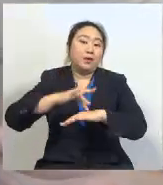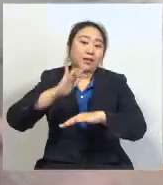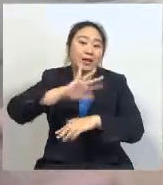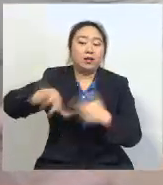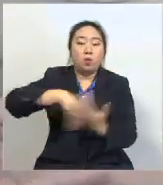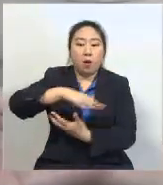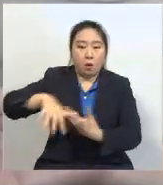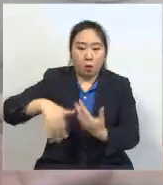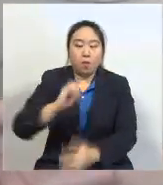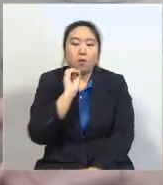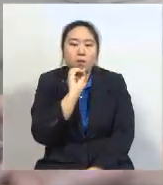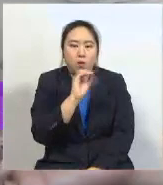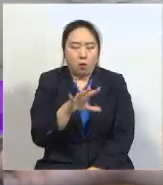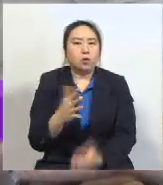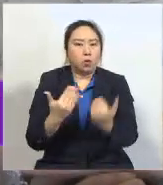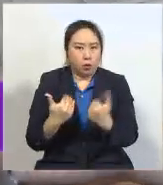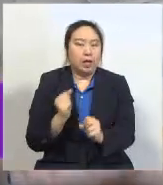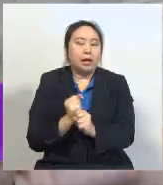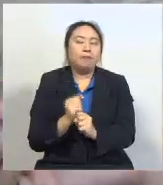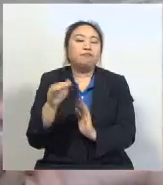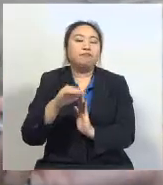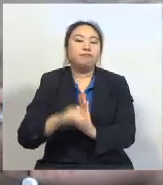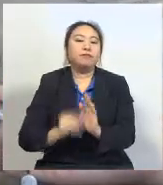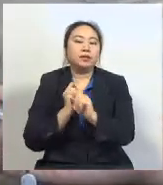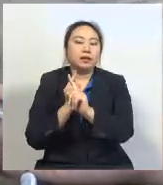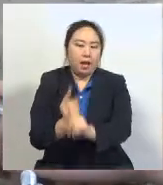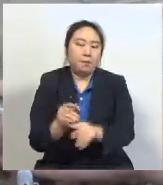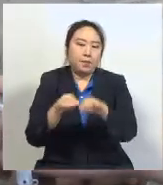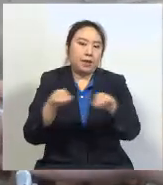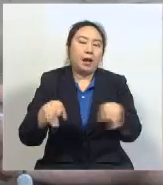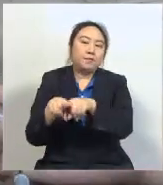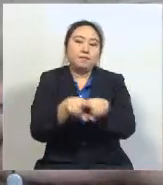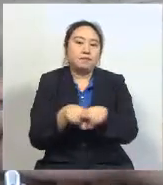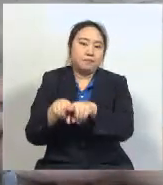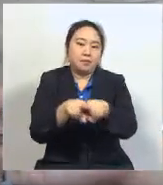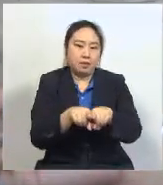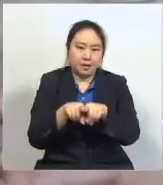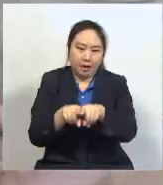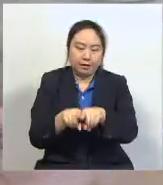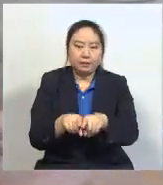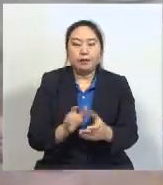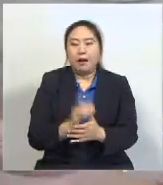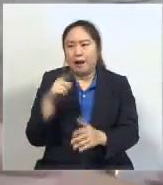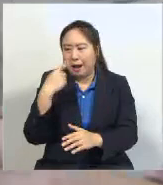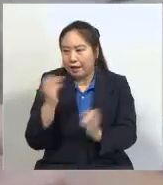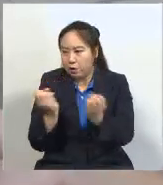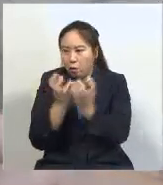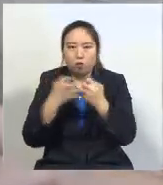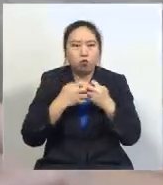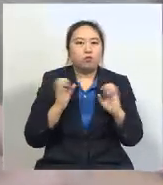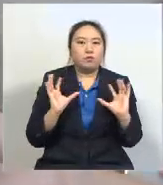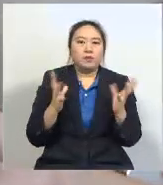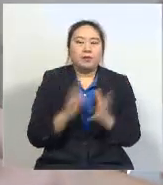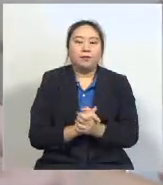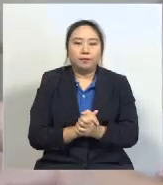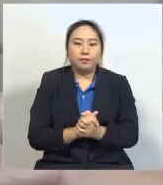รมชาติและสิ่งแวดล้อมก็ยืนยันว่าเรื่องนี้จะดำเนินการไปตามขั้นตอนและก็เป็นไปตามมาตรฐานเดียวกันโดยไม่มีแรงกดดันจากใครฟังเสียงท่าน